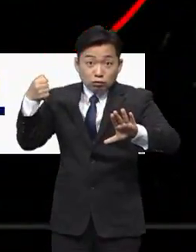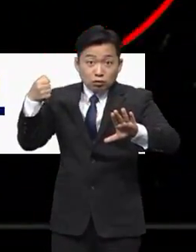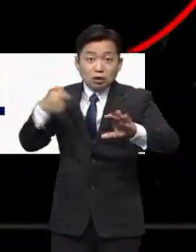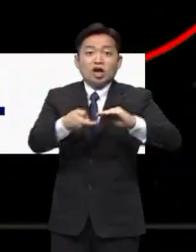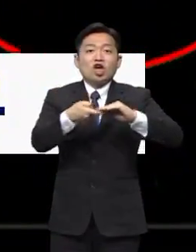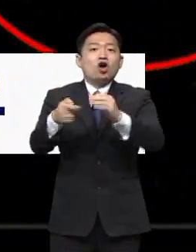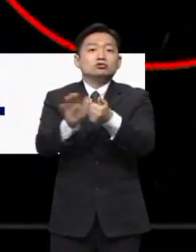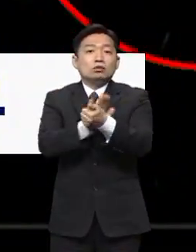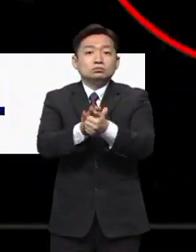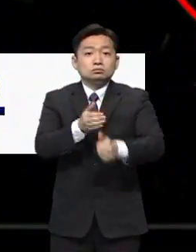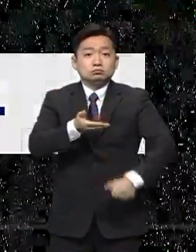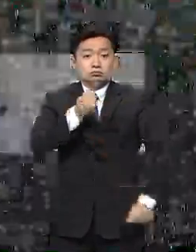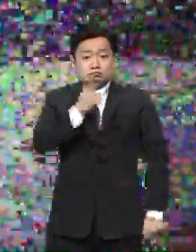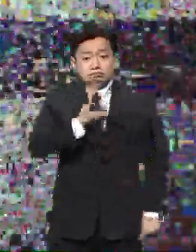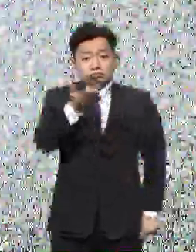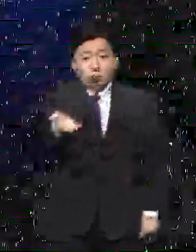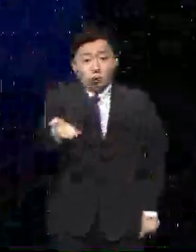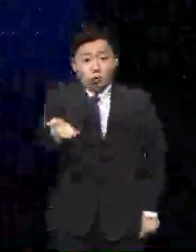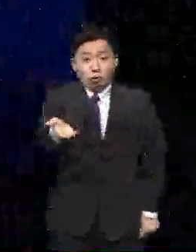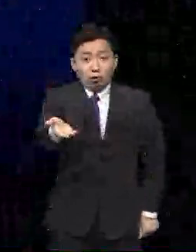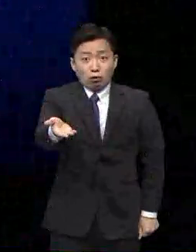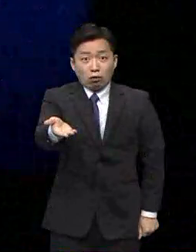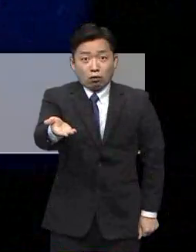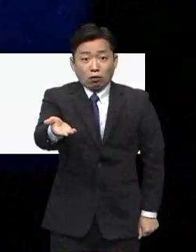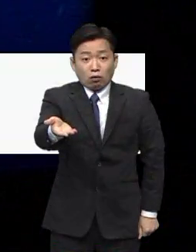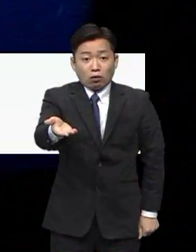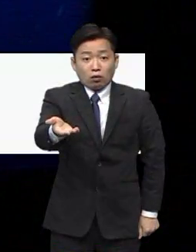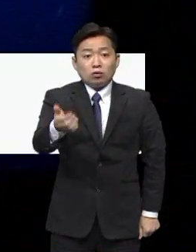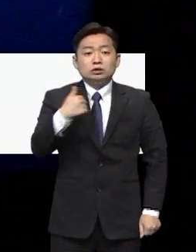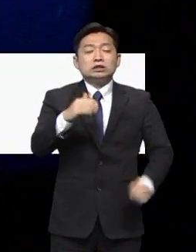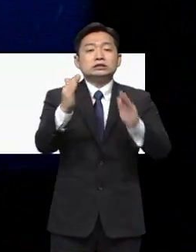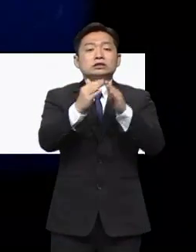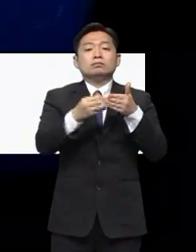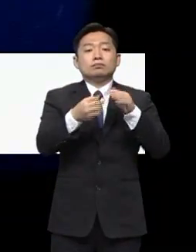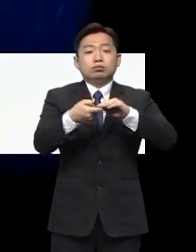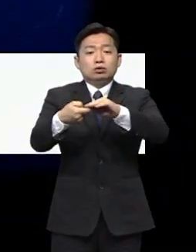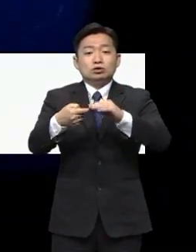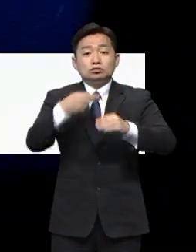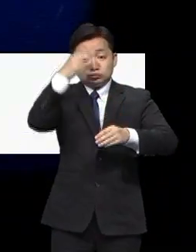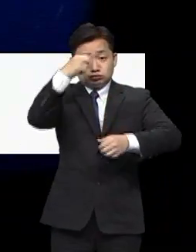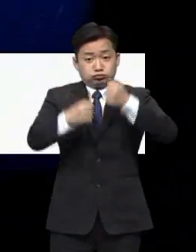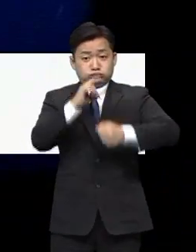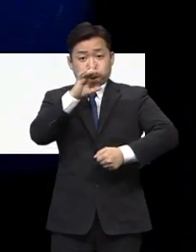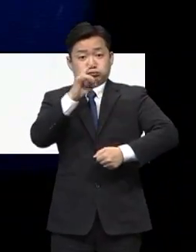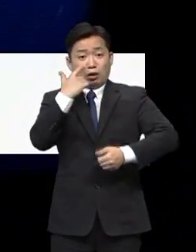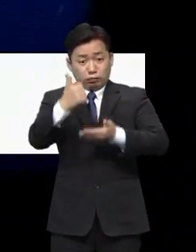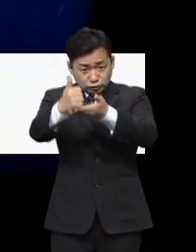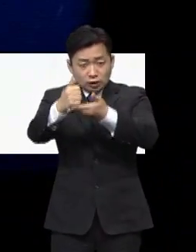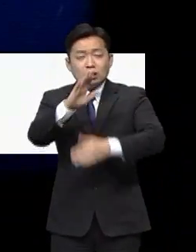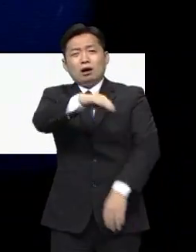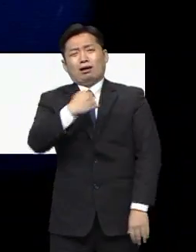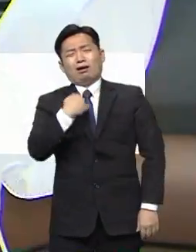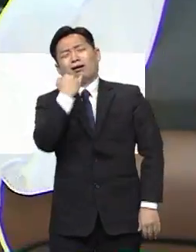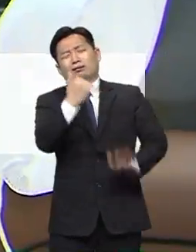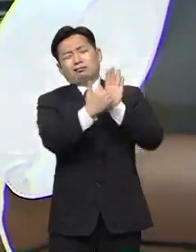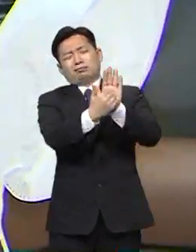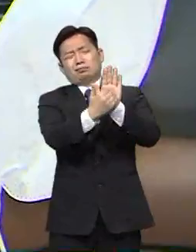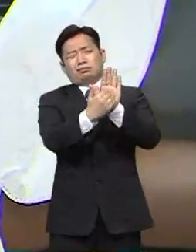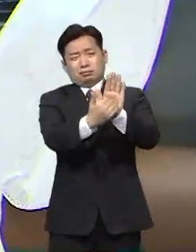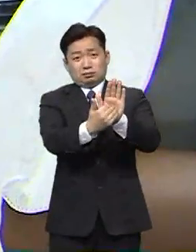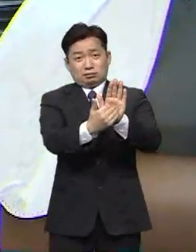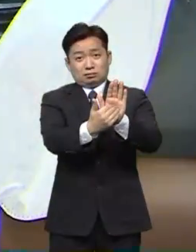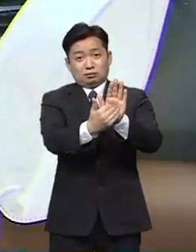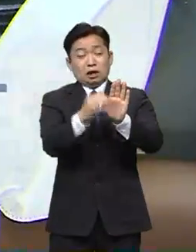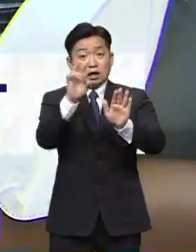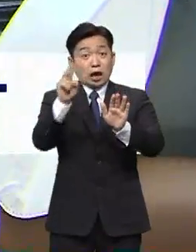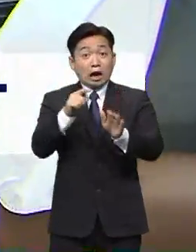견인 서비스를 이용하라고 권합니다. 무시해 드릴게요, 우리가. 술 드시고 늘었으면 안 되냐, 분님. 괜찮아요.